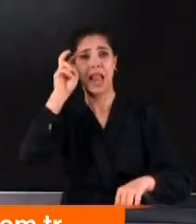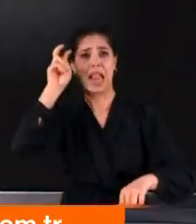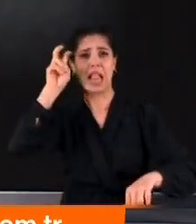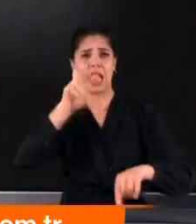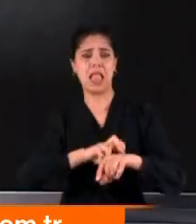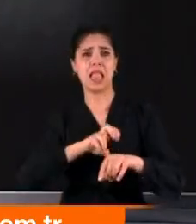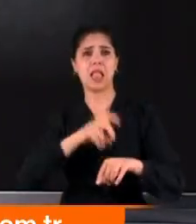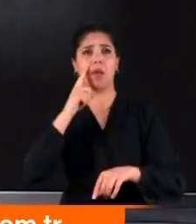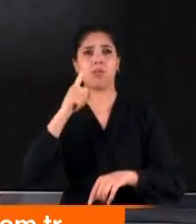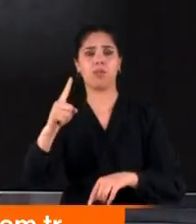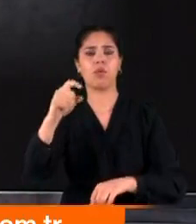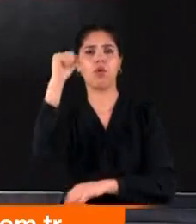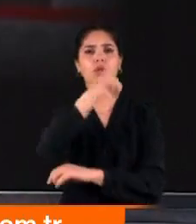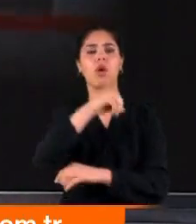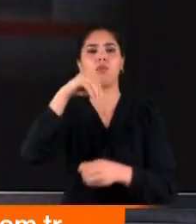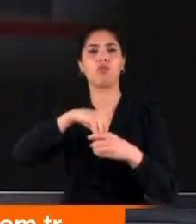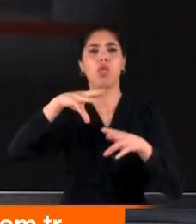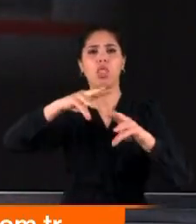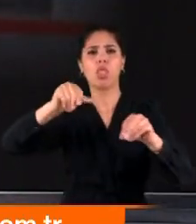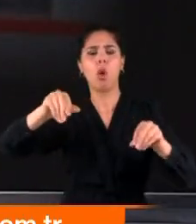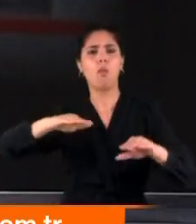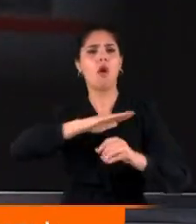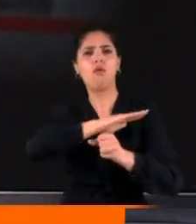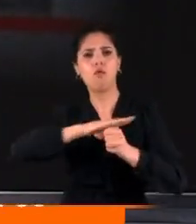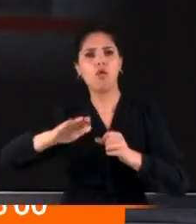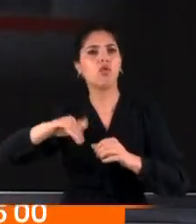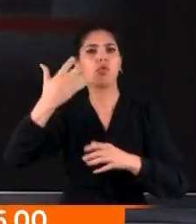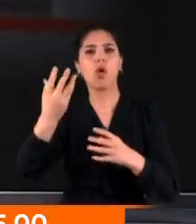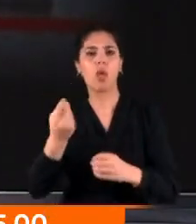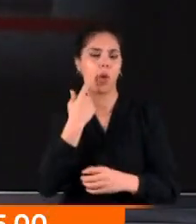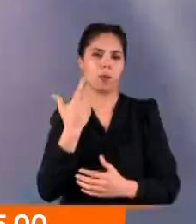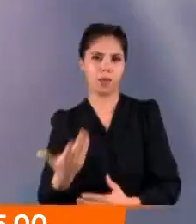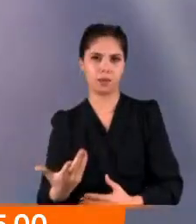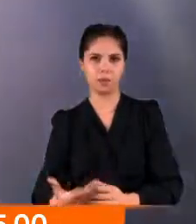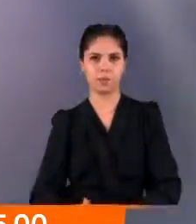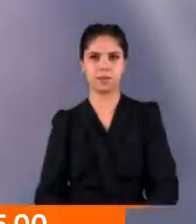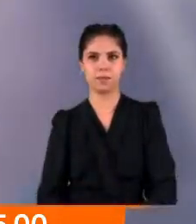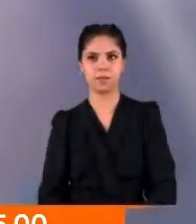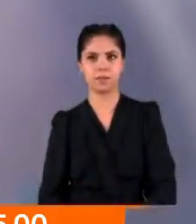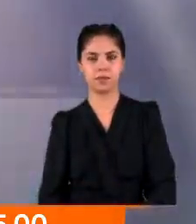kamyon tuttu, içine toprak doldurttu ve bakın sonra ne oldu?